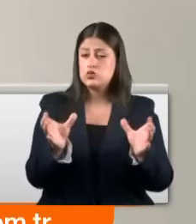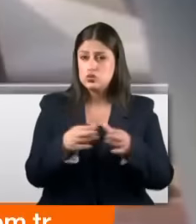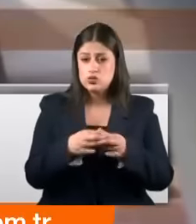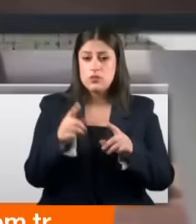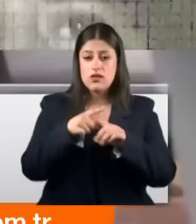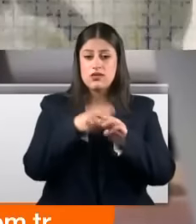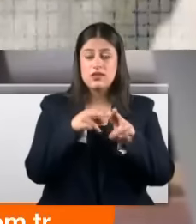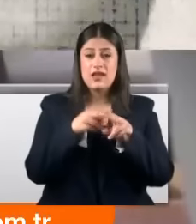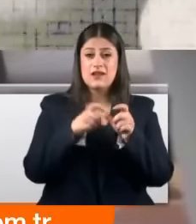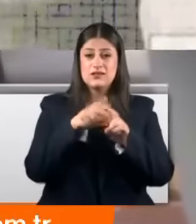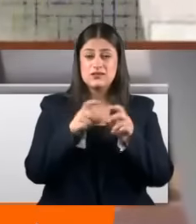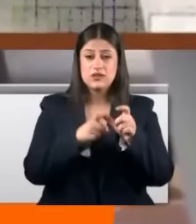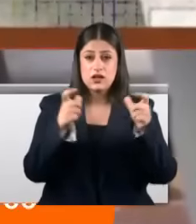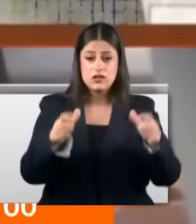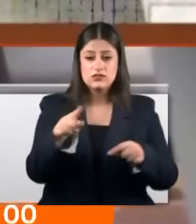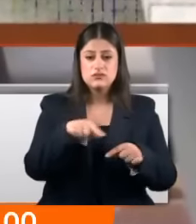yakalandı.